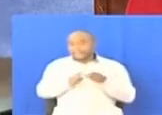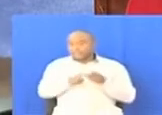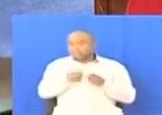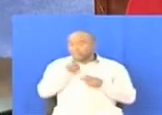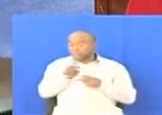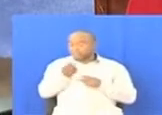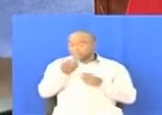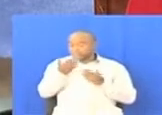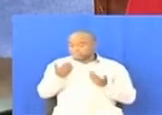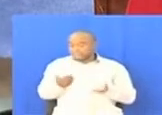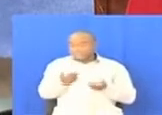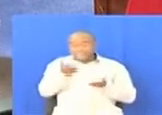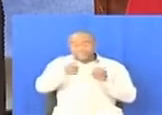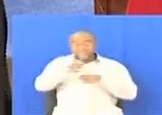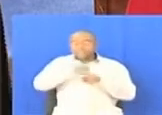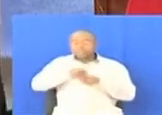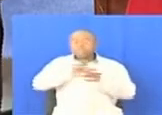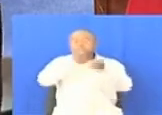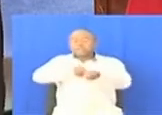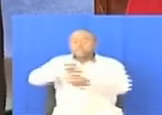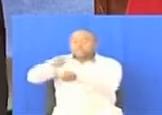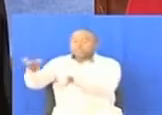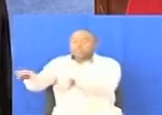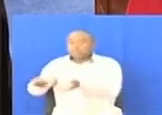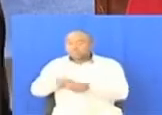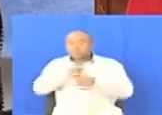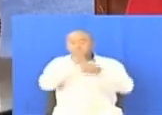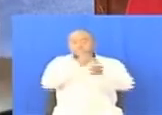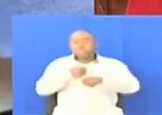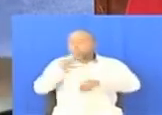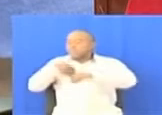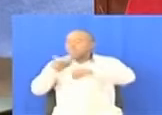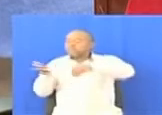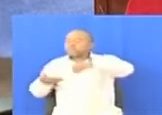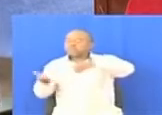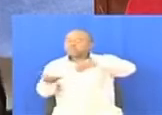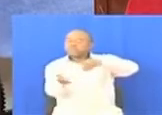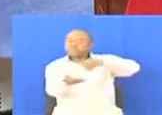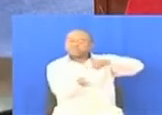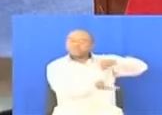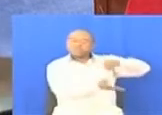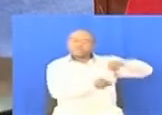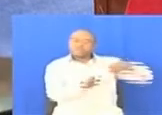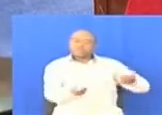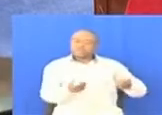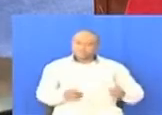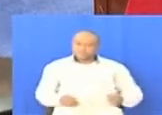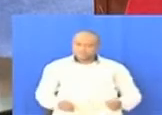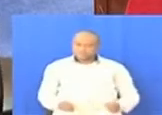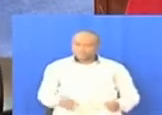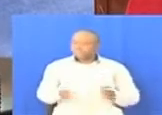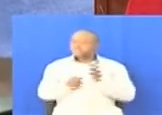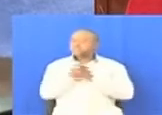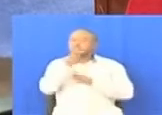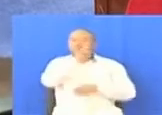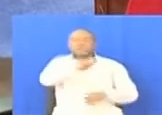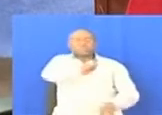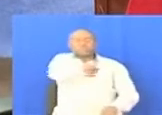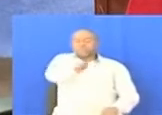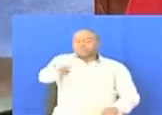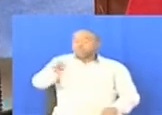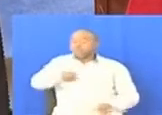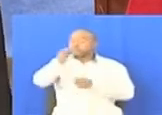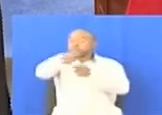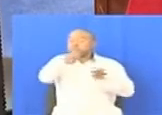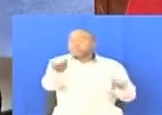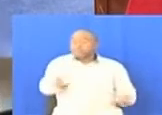hapa Tanzania wakati wa kilimo, tunalima tupate mavuno, mazao ya kula mwaka kesho na yake inayofuata. unawafungia ndani ya nyumba kulima ili